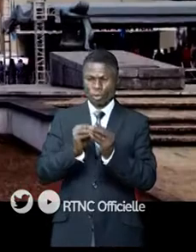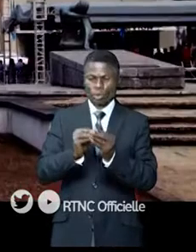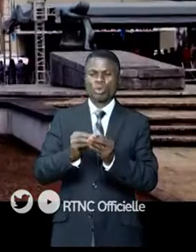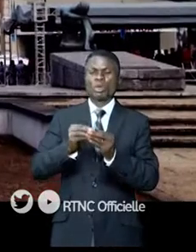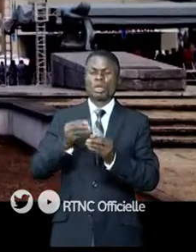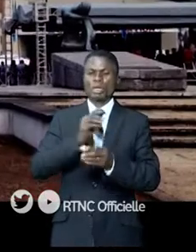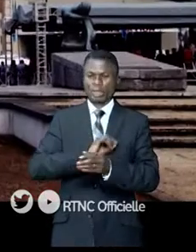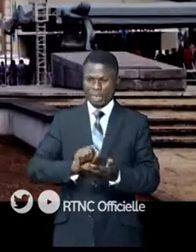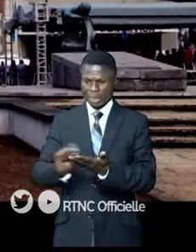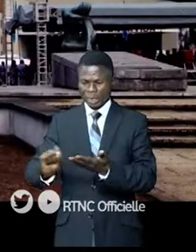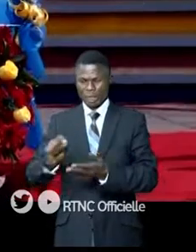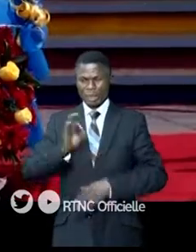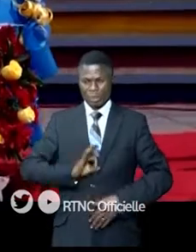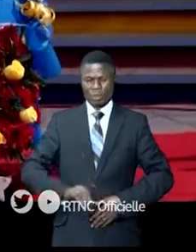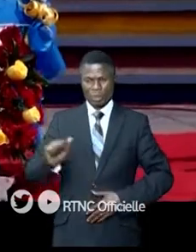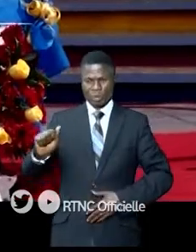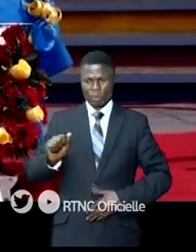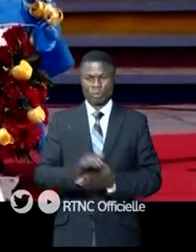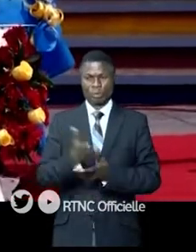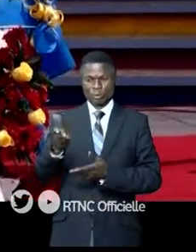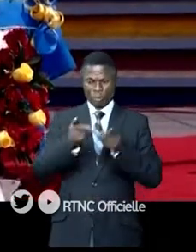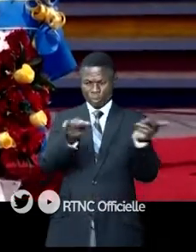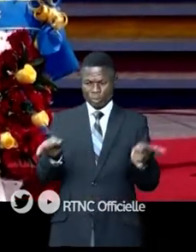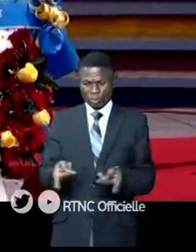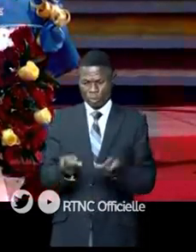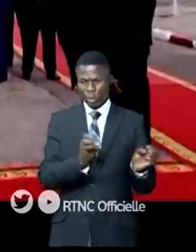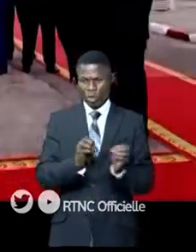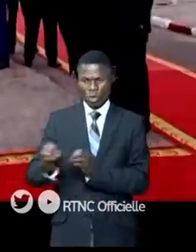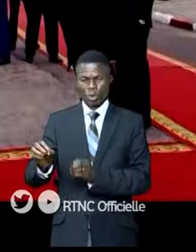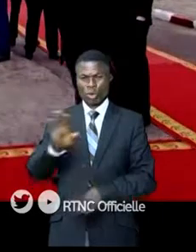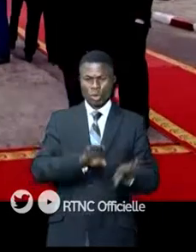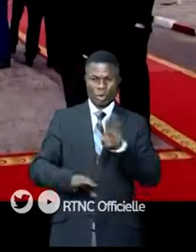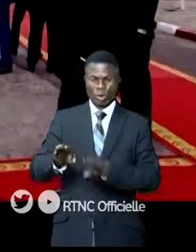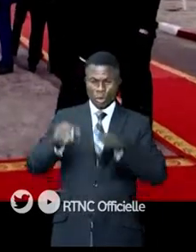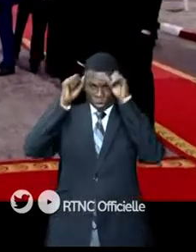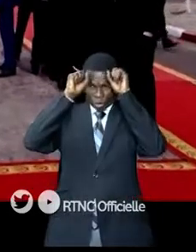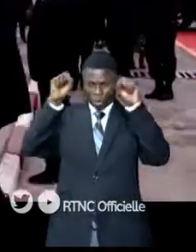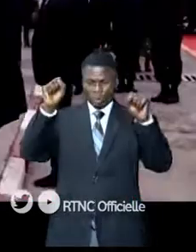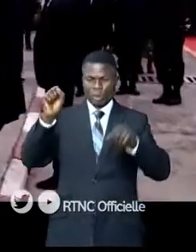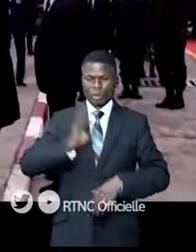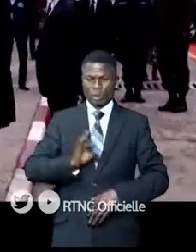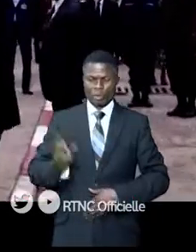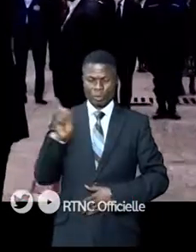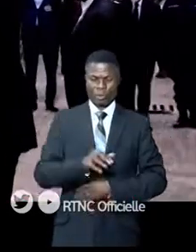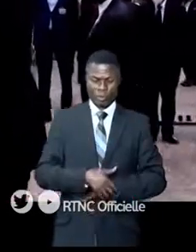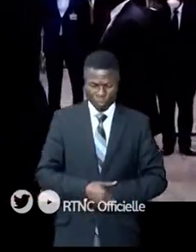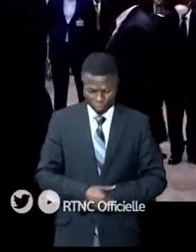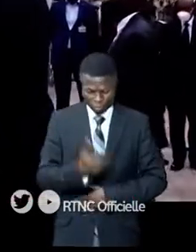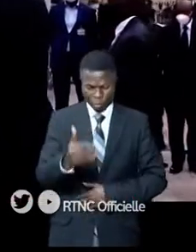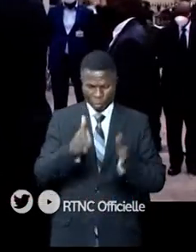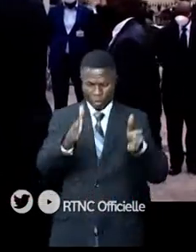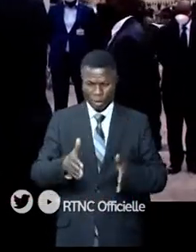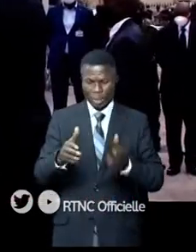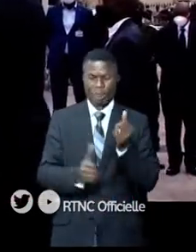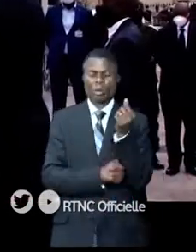À l'esplanade de la Cour de cassation où ont été organisées les obsèques, le président de la République s'est incliné devant le corps de l'illustre